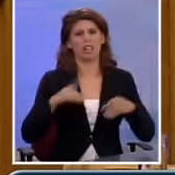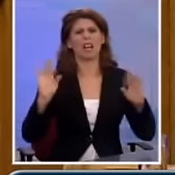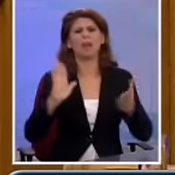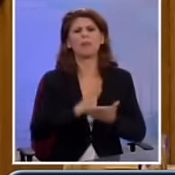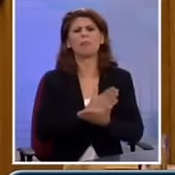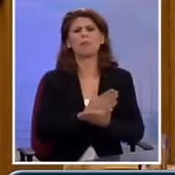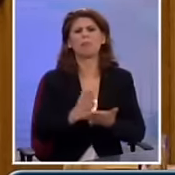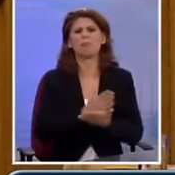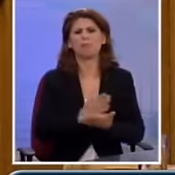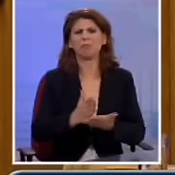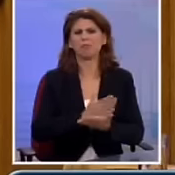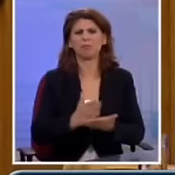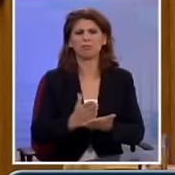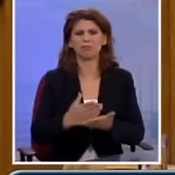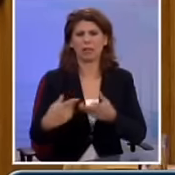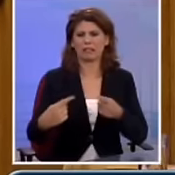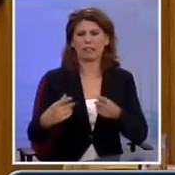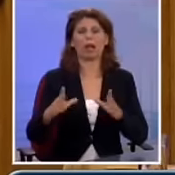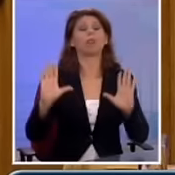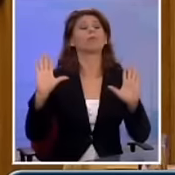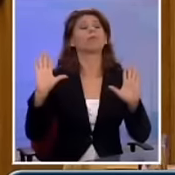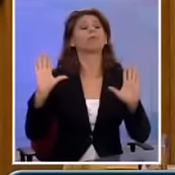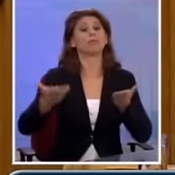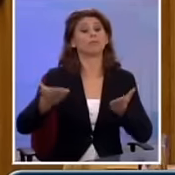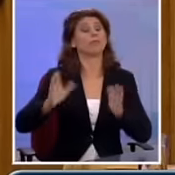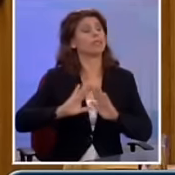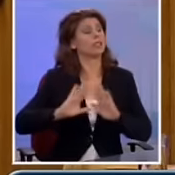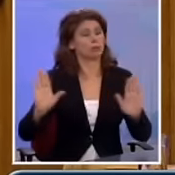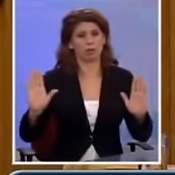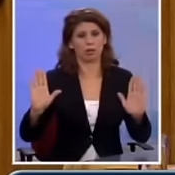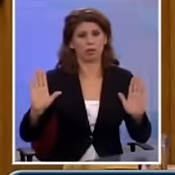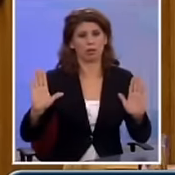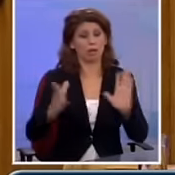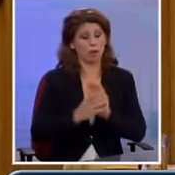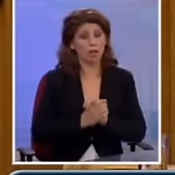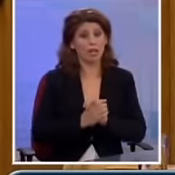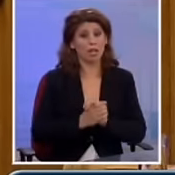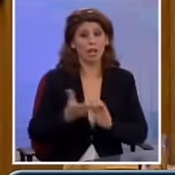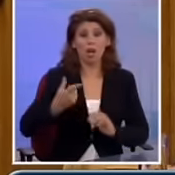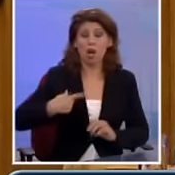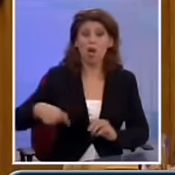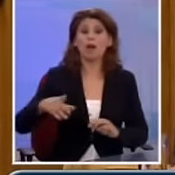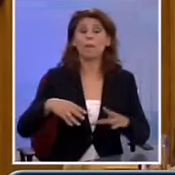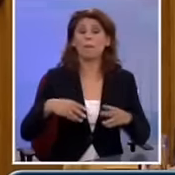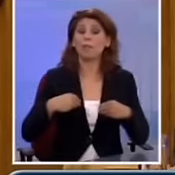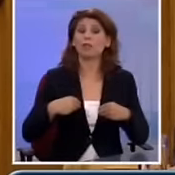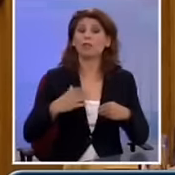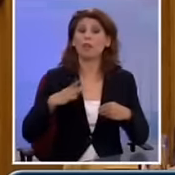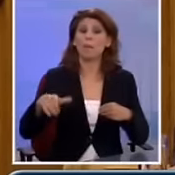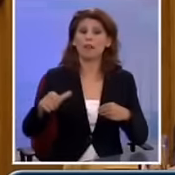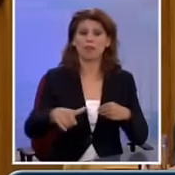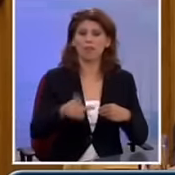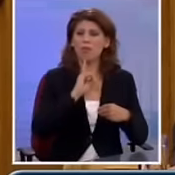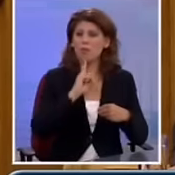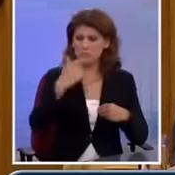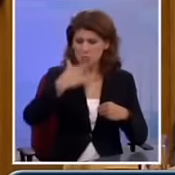διχαστική αντίστοιξη. Ως παράγοντες που να λειτουργούμε θελόδουλα